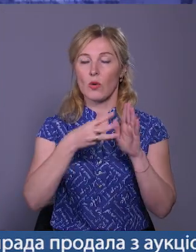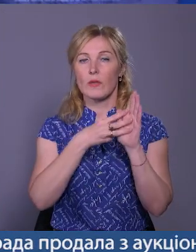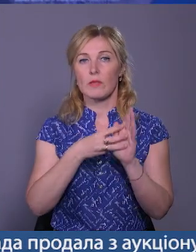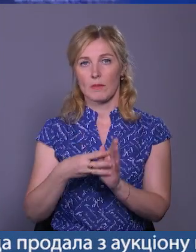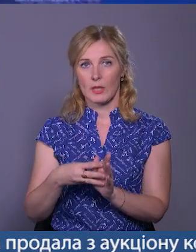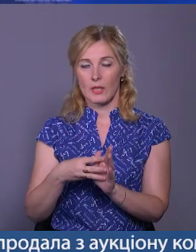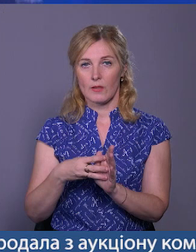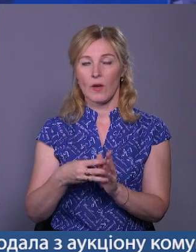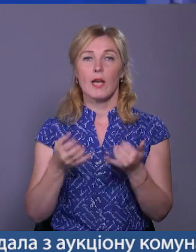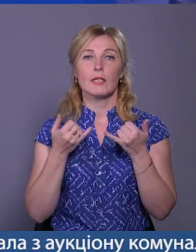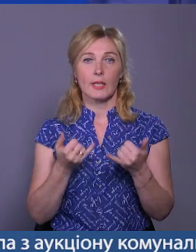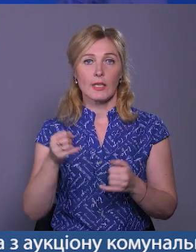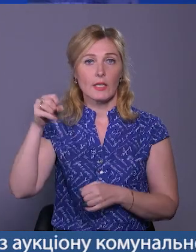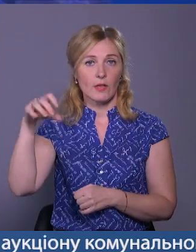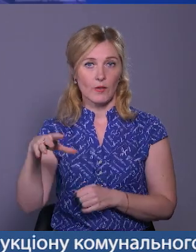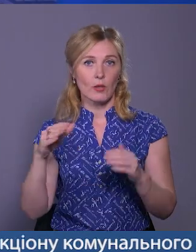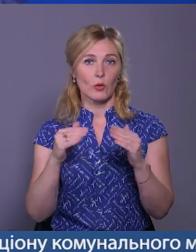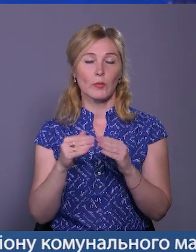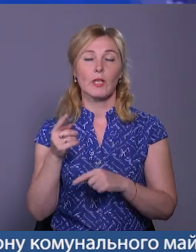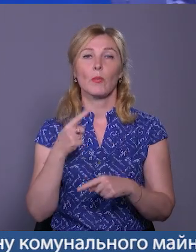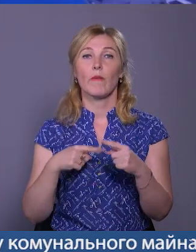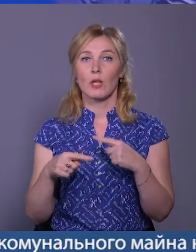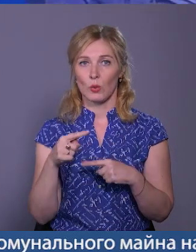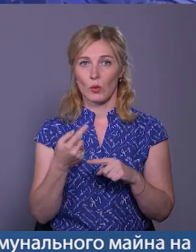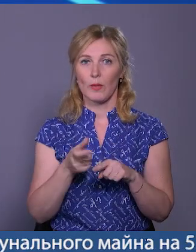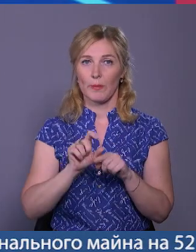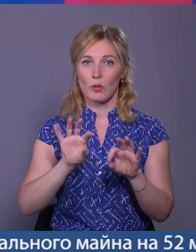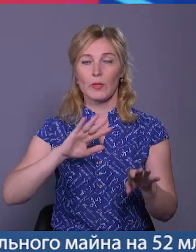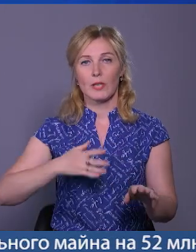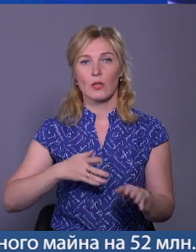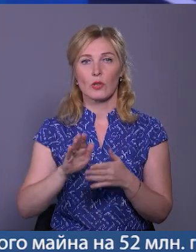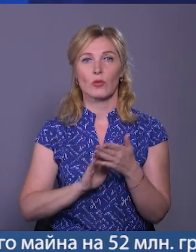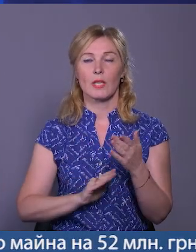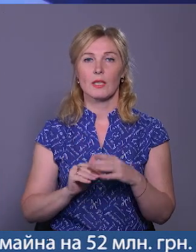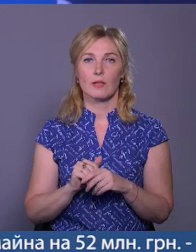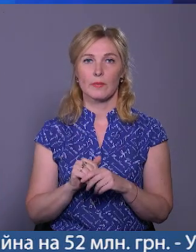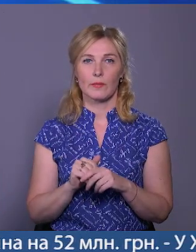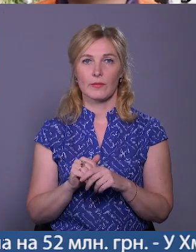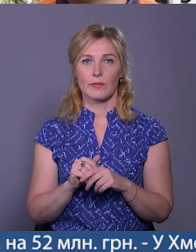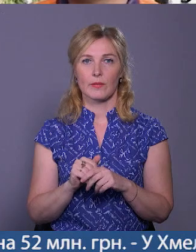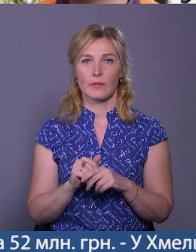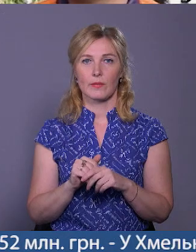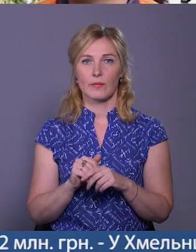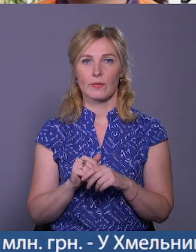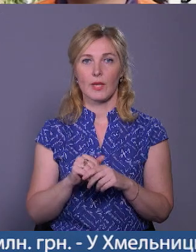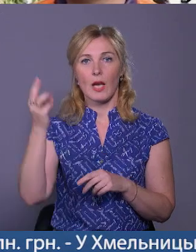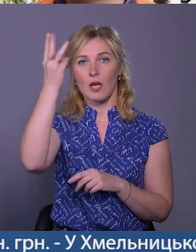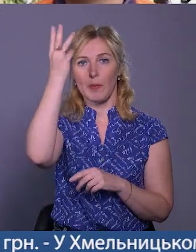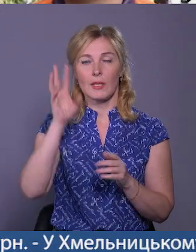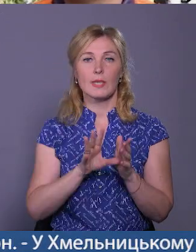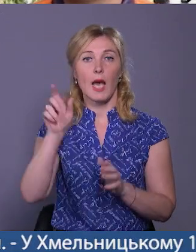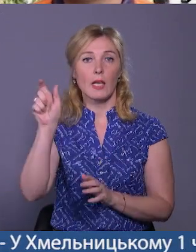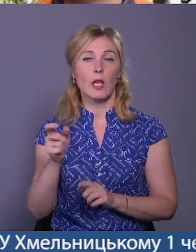місяців нині світло у домівки повернули більше розповість Ірина Кондратюк Хмельницький